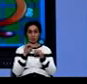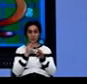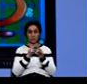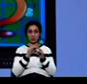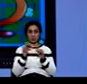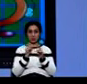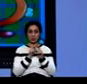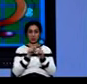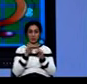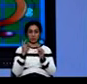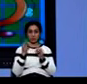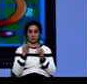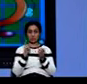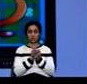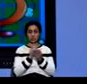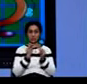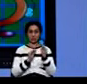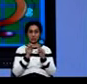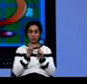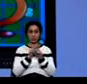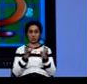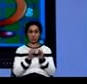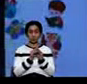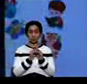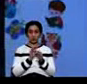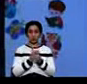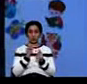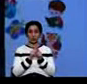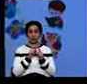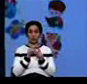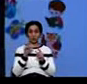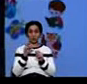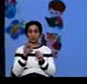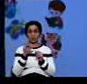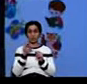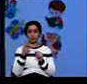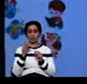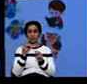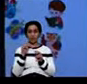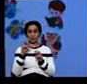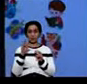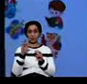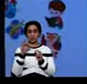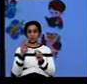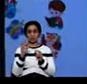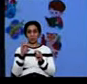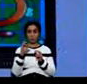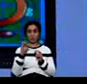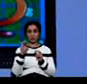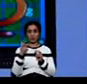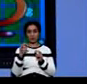этими словами мы должны составить словосочетание. Слова мандарин, апельсин,